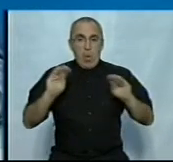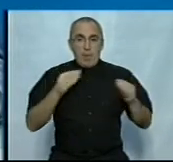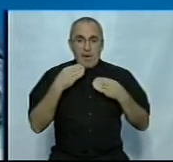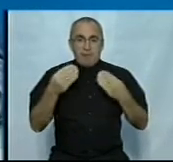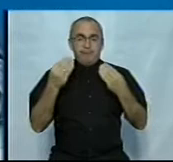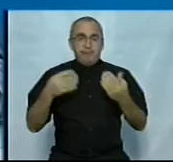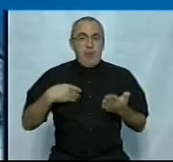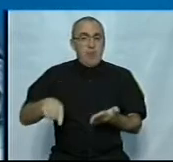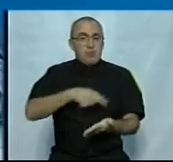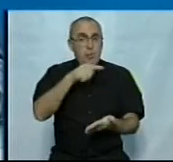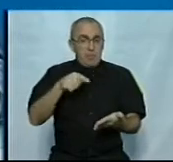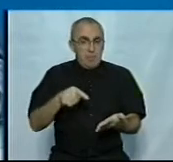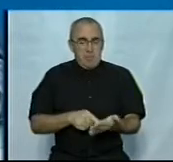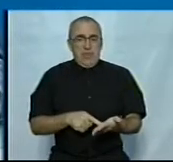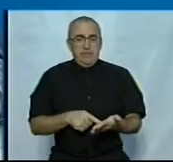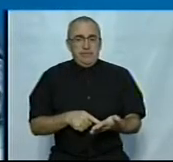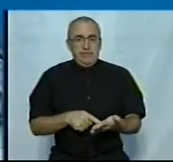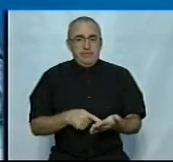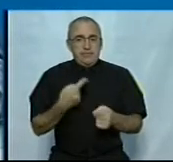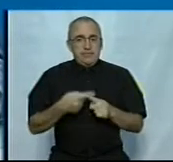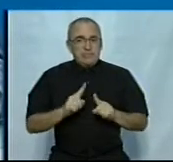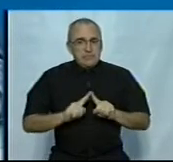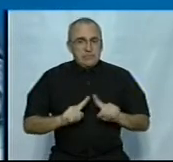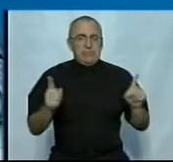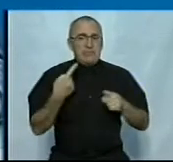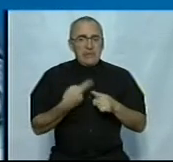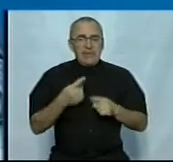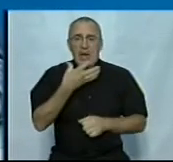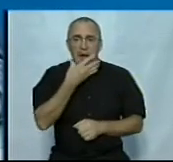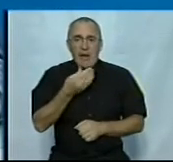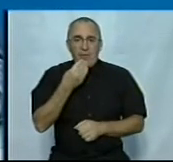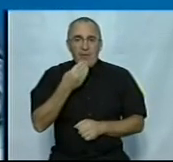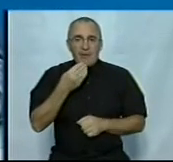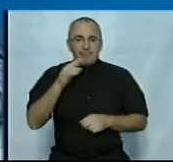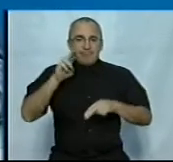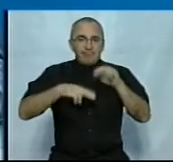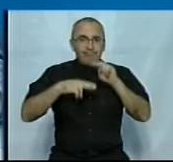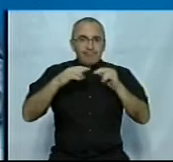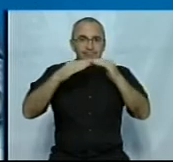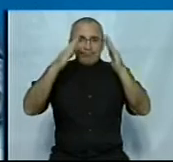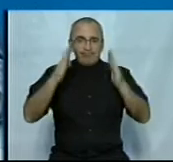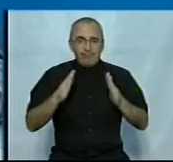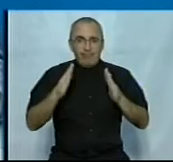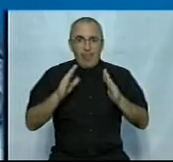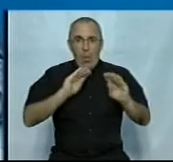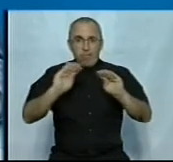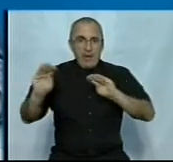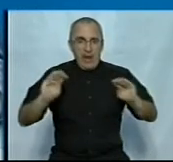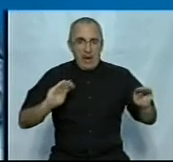це надзвичайно такий гарний архітектурний об'єкт,